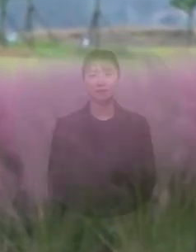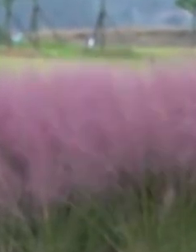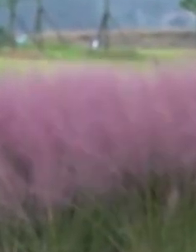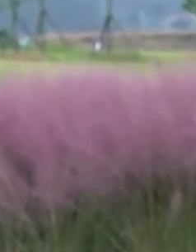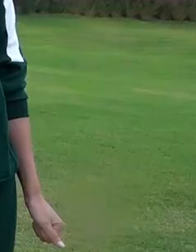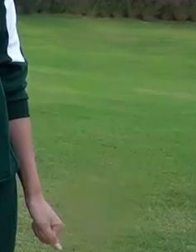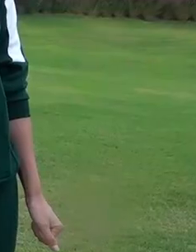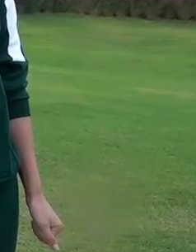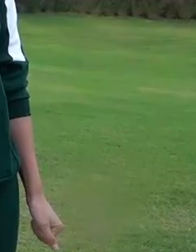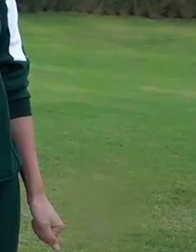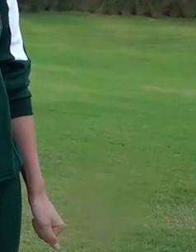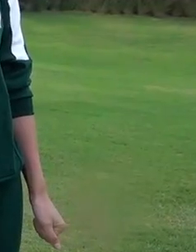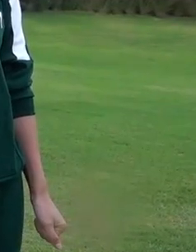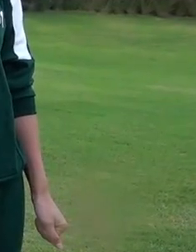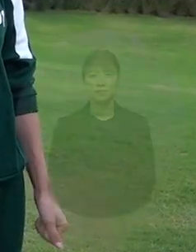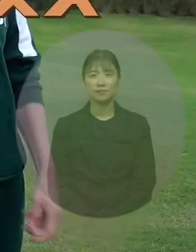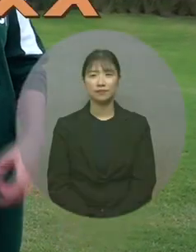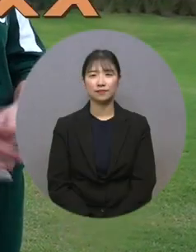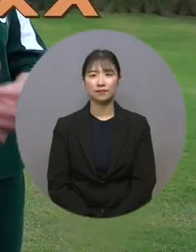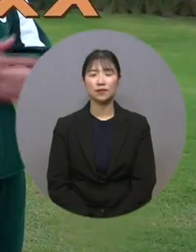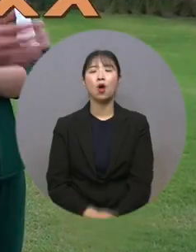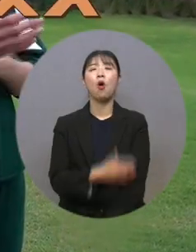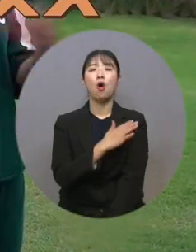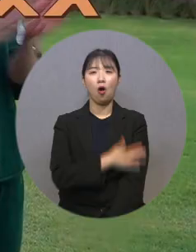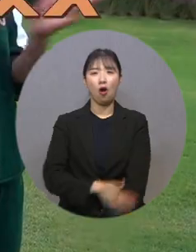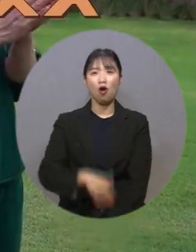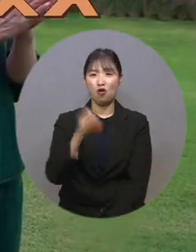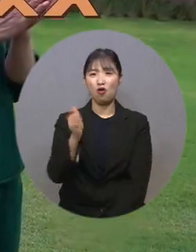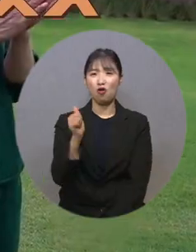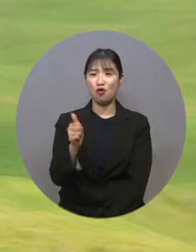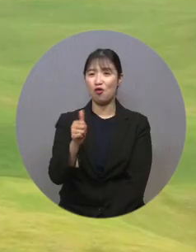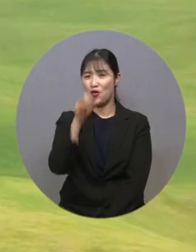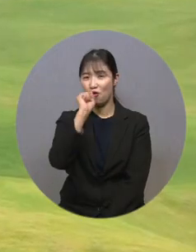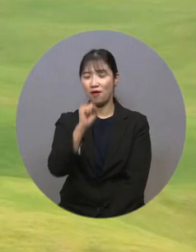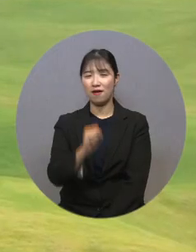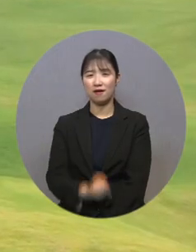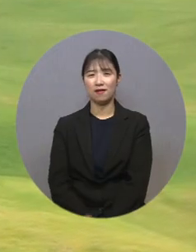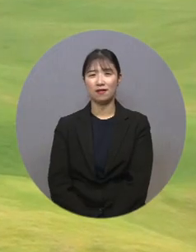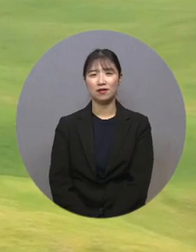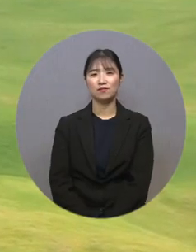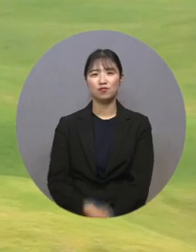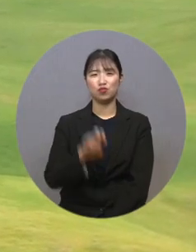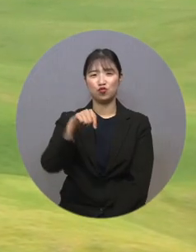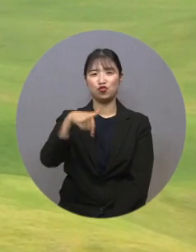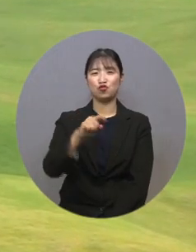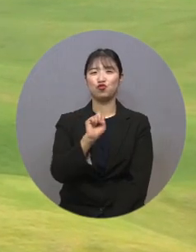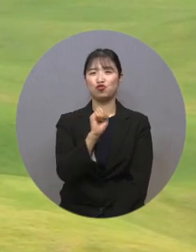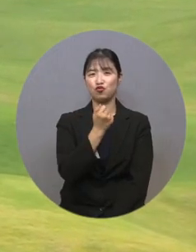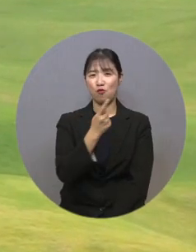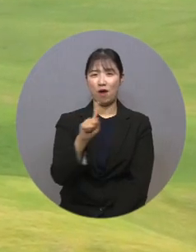아. 와, 잘 쳤어. 굿샷. 오, 굿샷. 잘 쳤지? 굿샷.